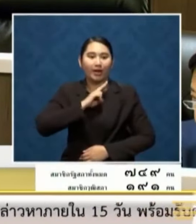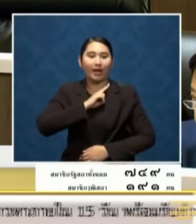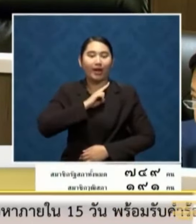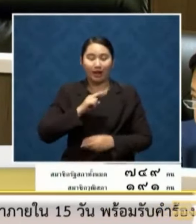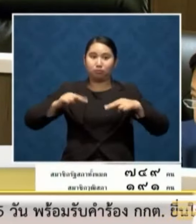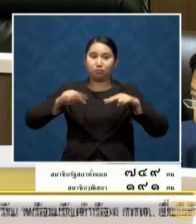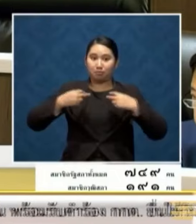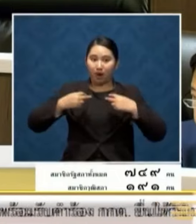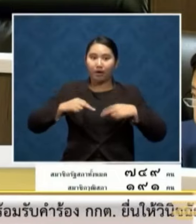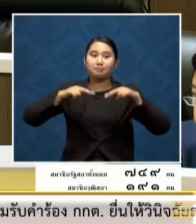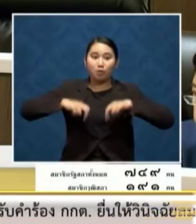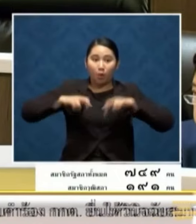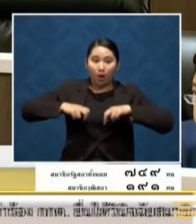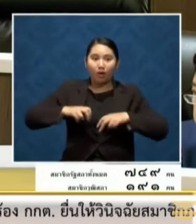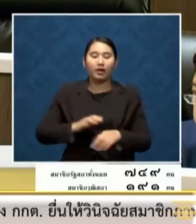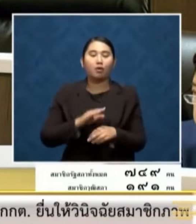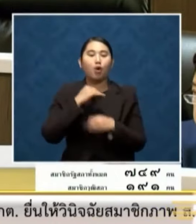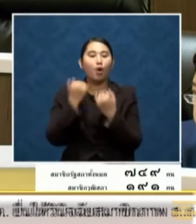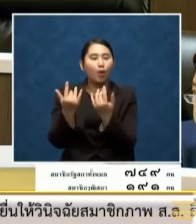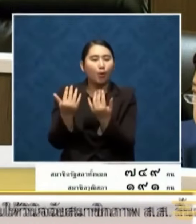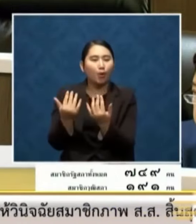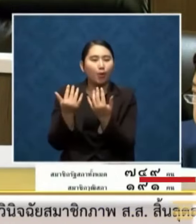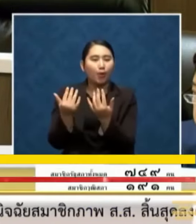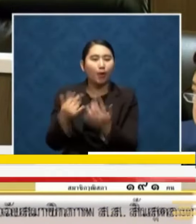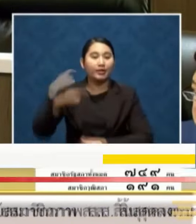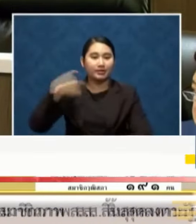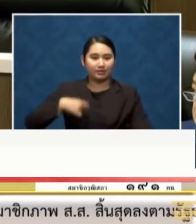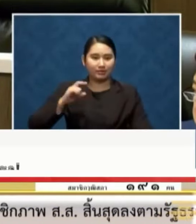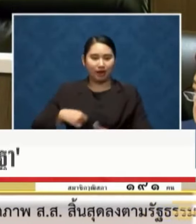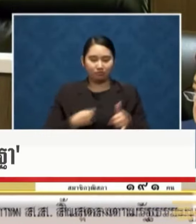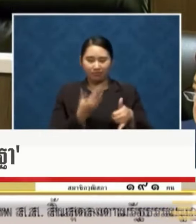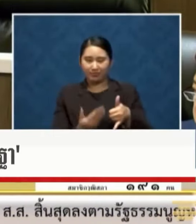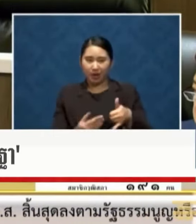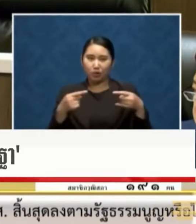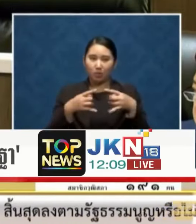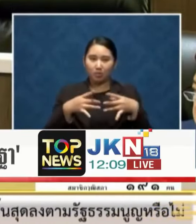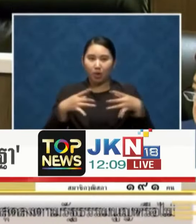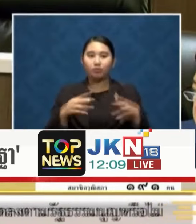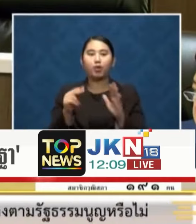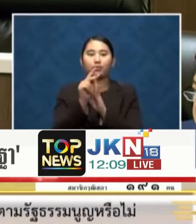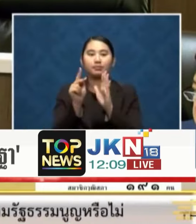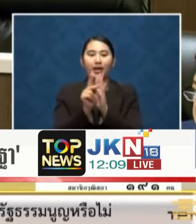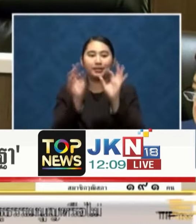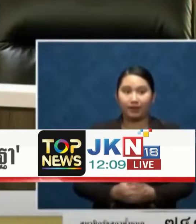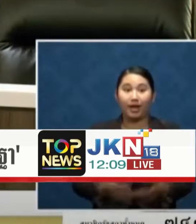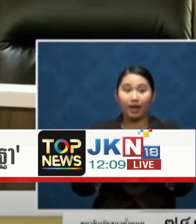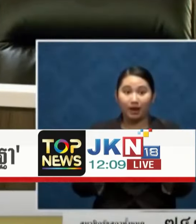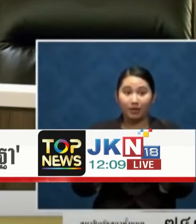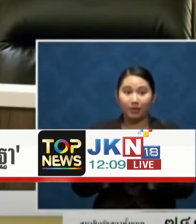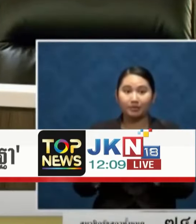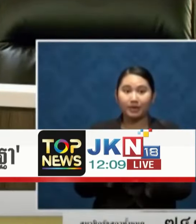าคุณเศรษฐาทวีสินนโยบุญพื้นฐานความเสี่ยงที่ที่สุดแล้วจะต้องมีการพิจารณาถ้าเกิดว่าศาลพิจารณา